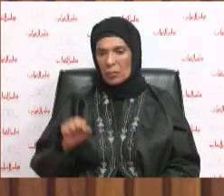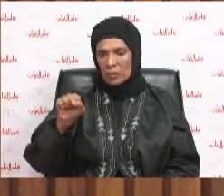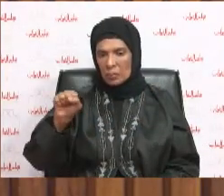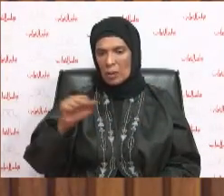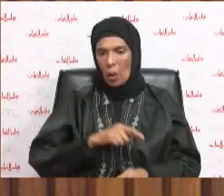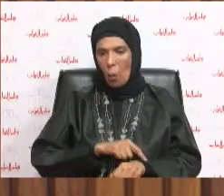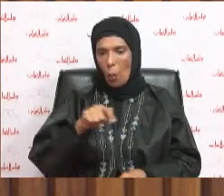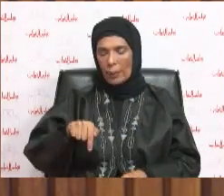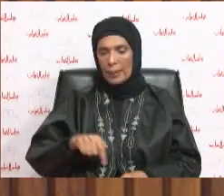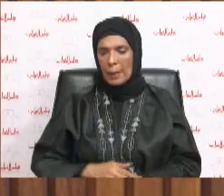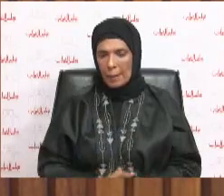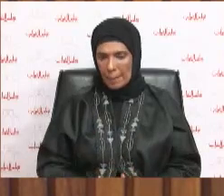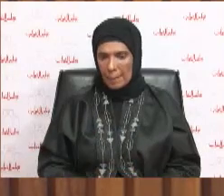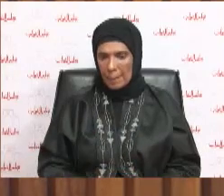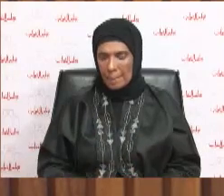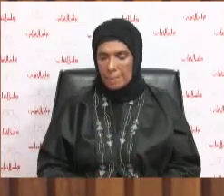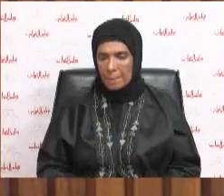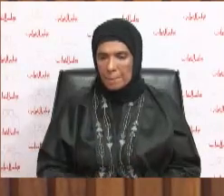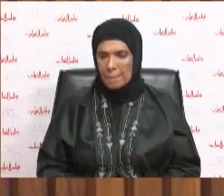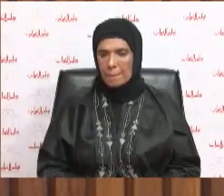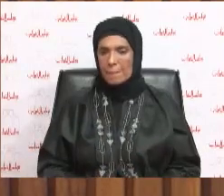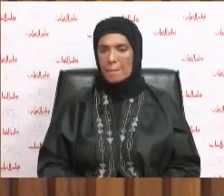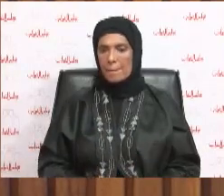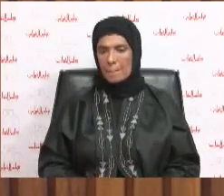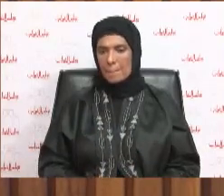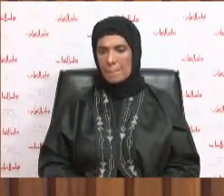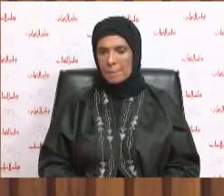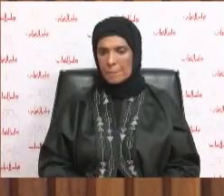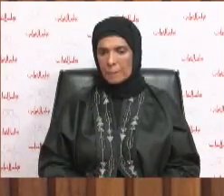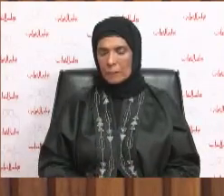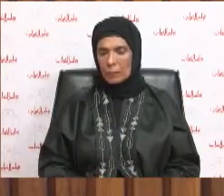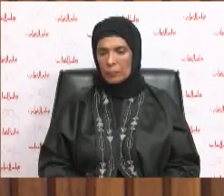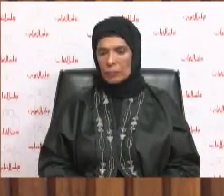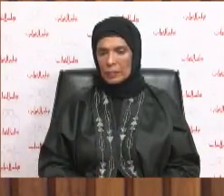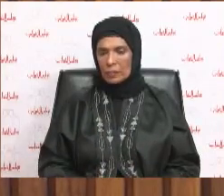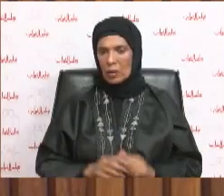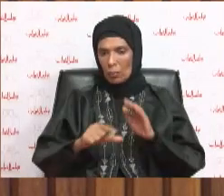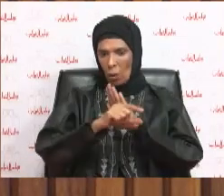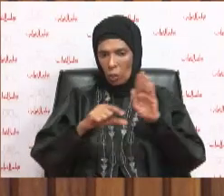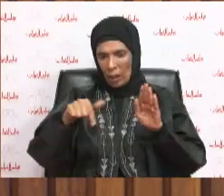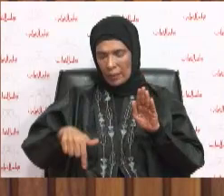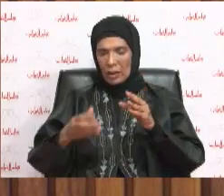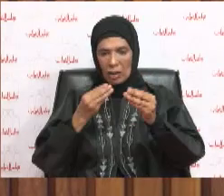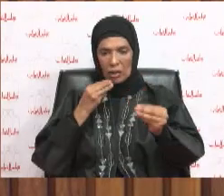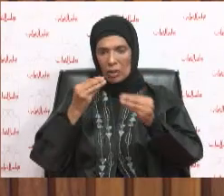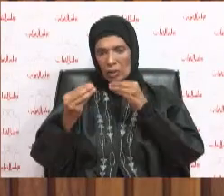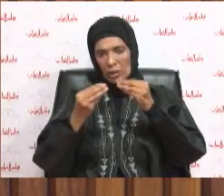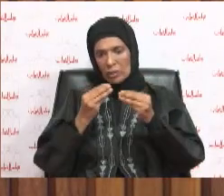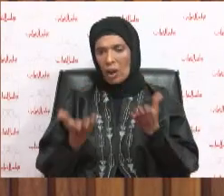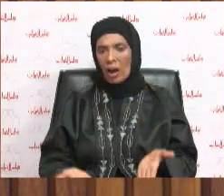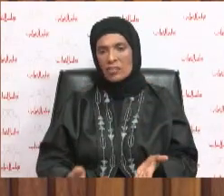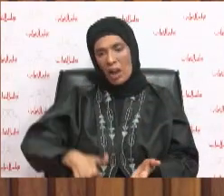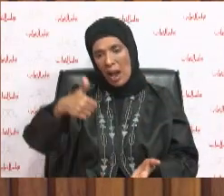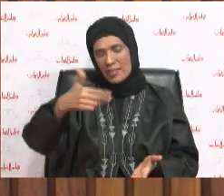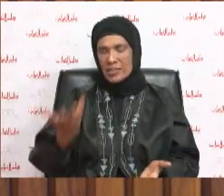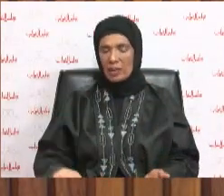التوقيت؟ فخلنا نروح يعني في وضع جدول الاعمال، يا ريت ان المواضيع المهمه اللي احنا نتريى منها نتيجه هي اللي